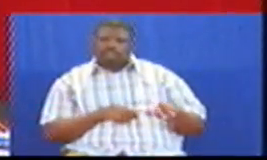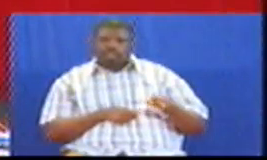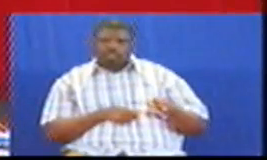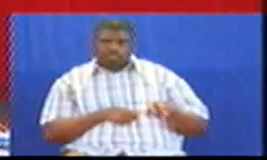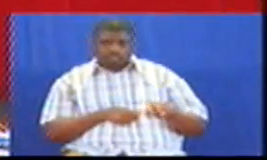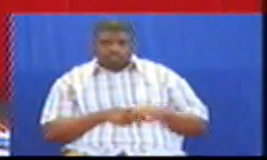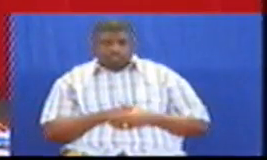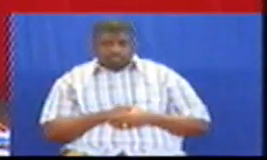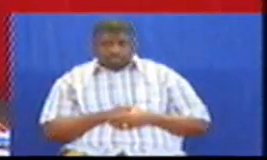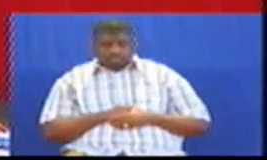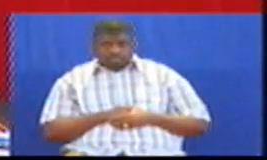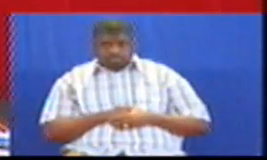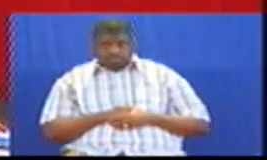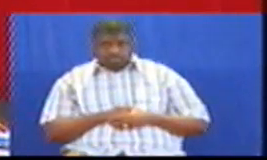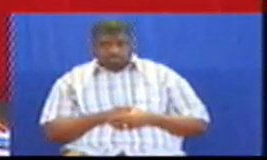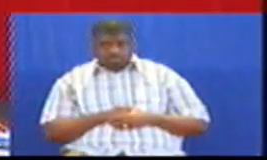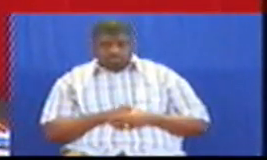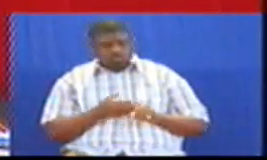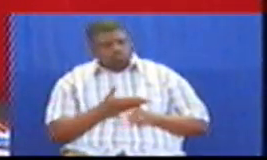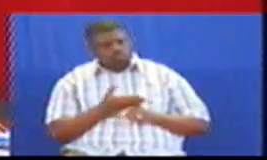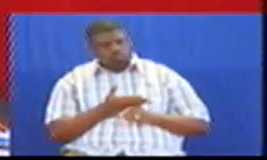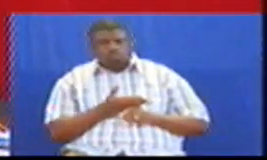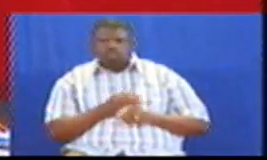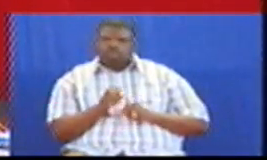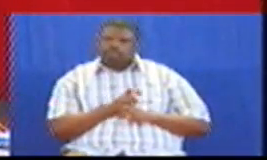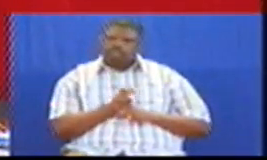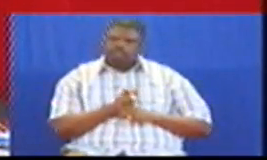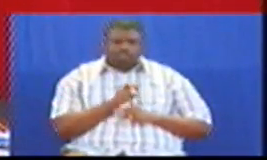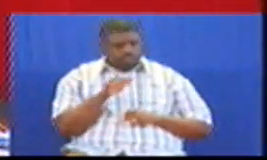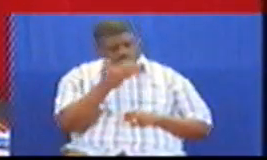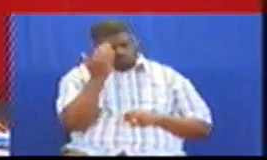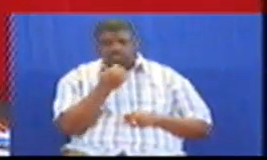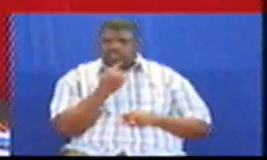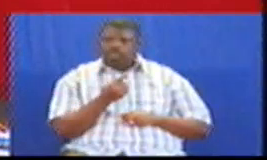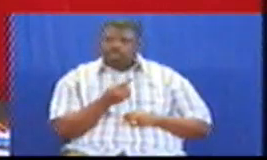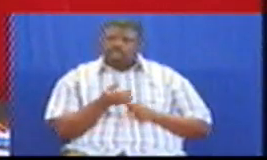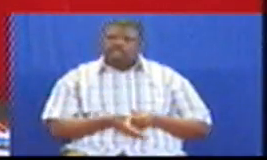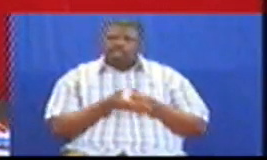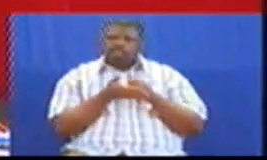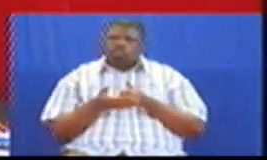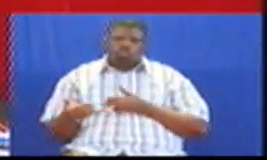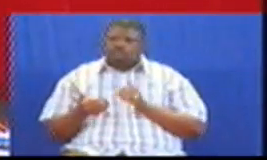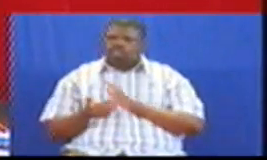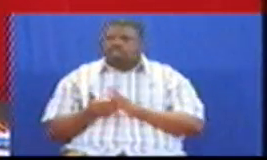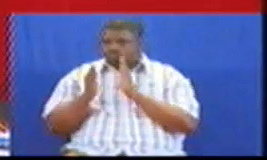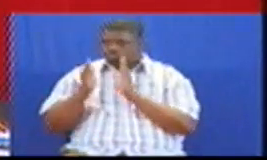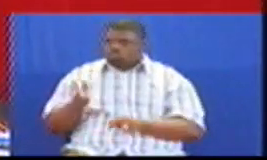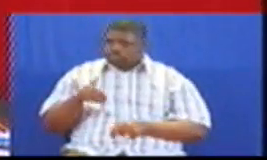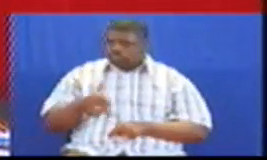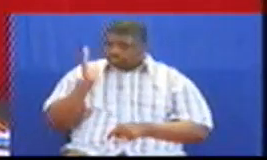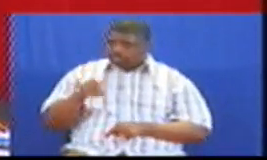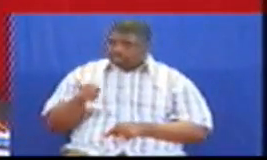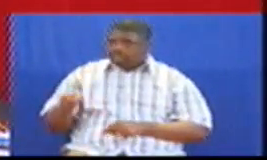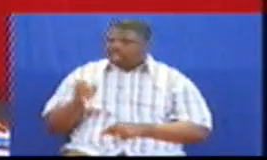concern kuhusu msimamizi wa chuo aliposema ni naibu mwanasheria mkuu wa serikali, na alipendekeza ingefaa